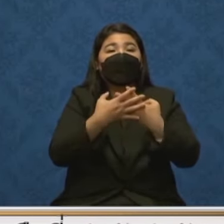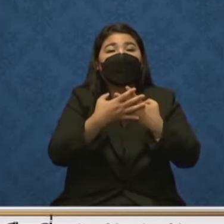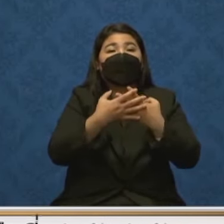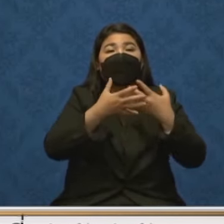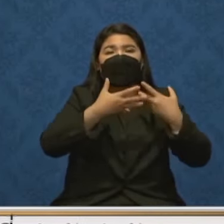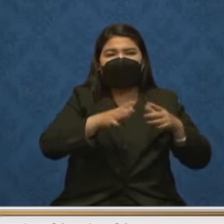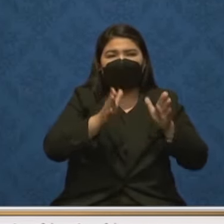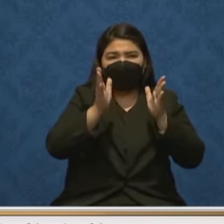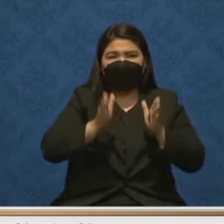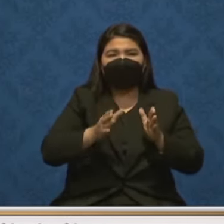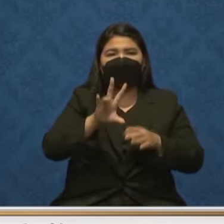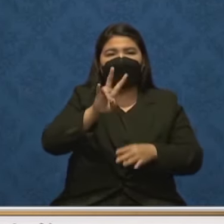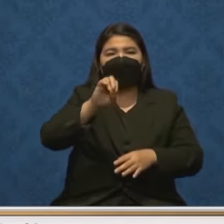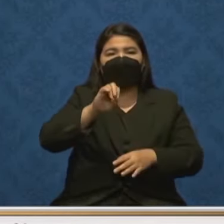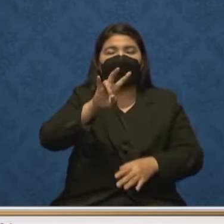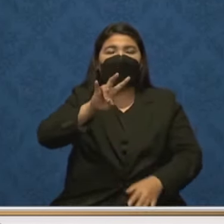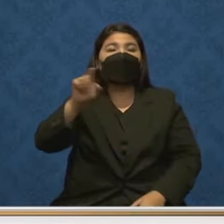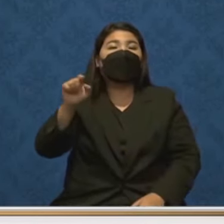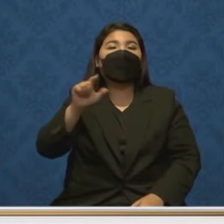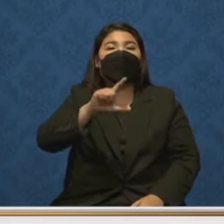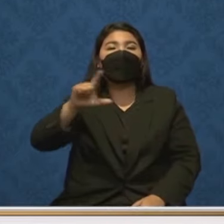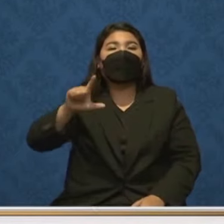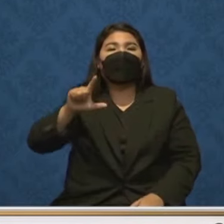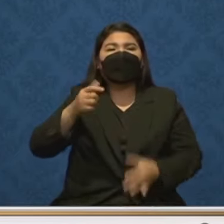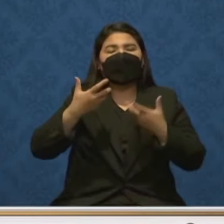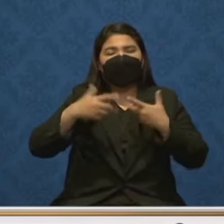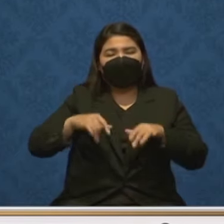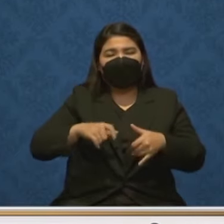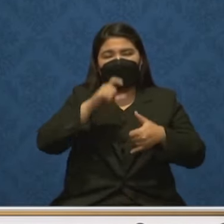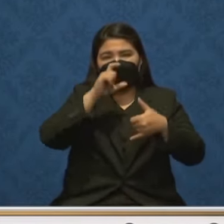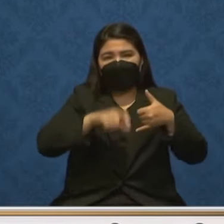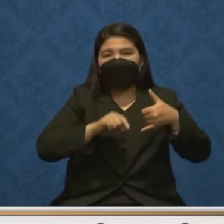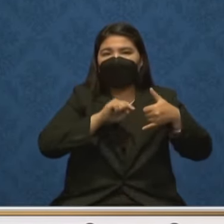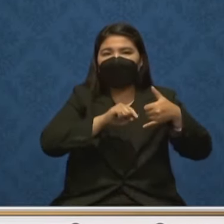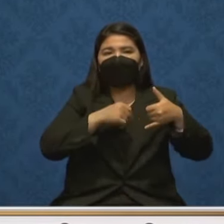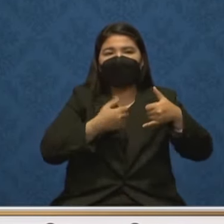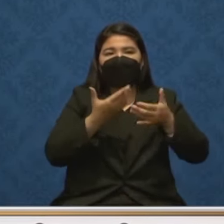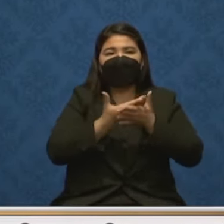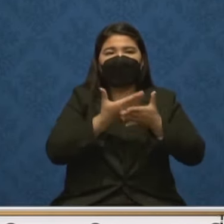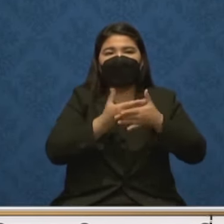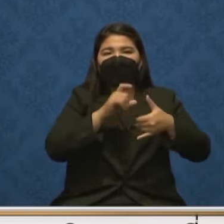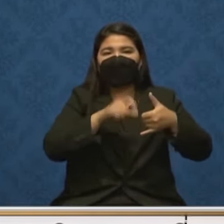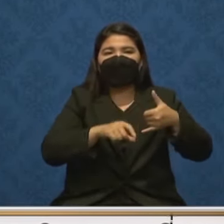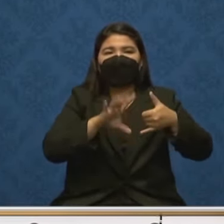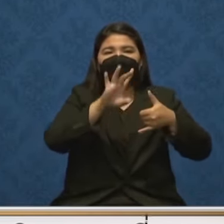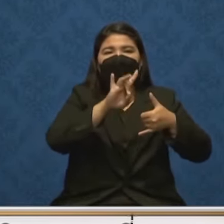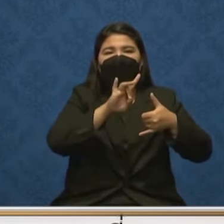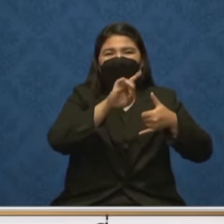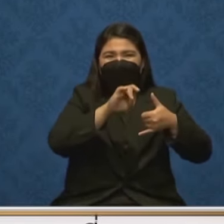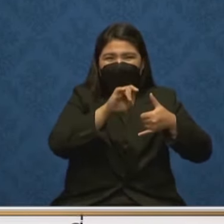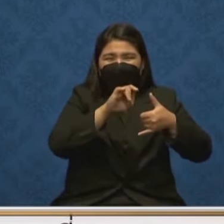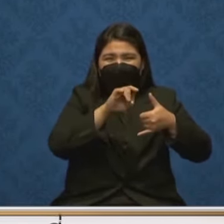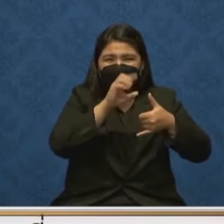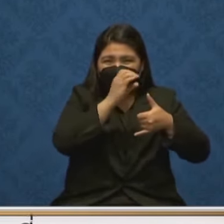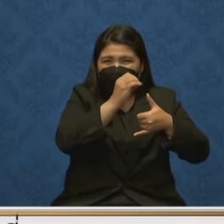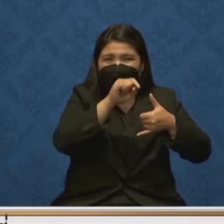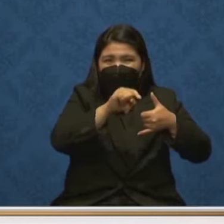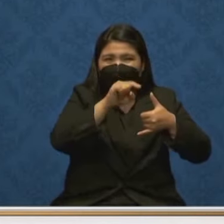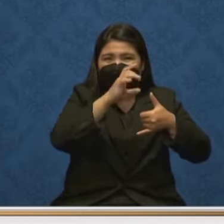นักโทษ 77ล้านบาทเฉลี่ยแล้วนะคะนักโทษต่อคนได้งบนี้แค่ 80สตางค์ต่อวันเท่านั้น